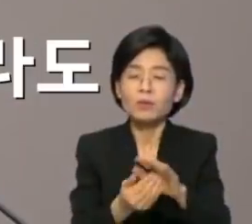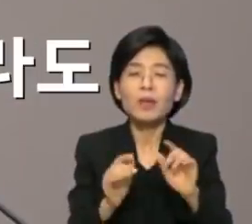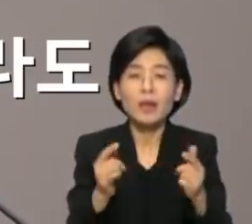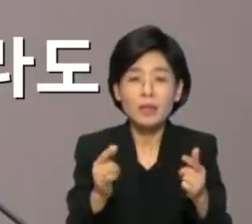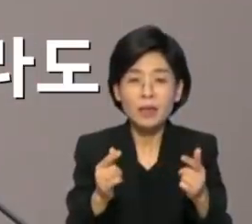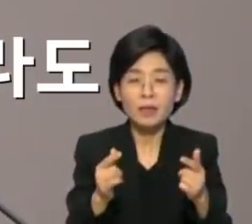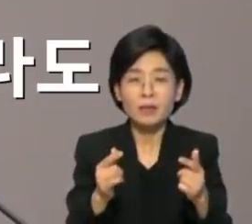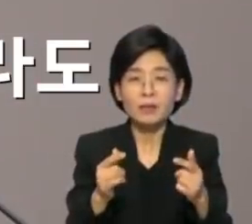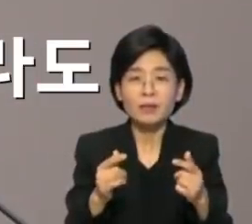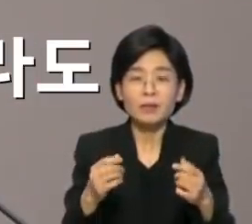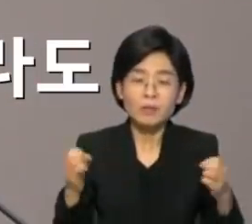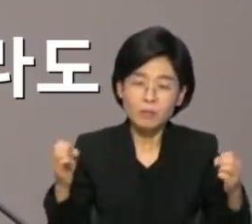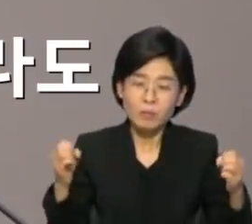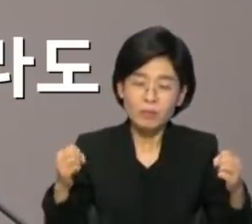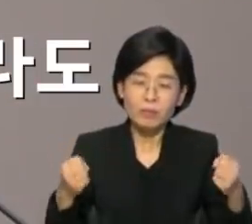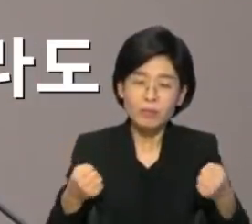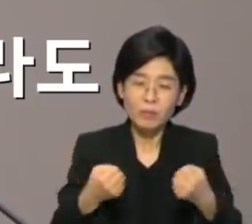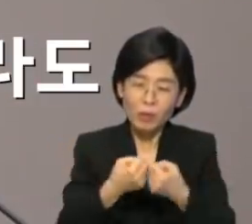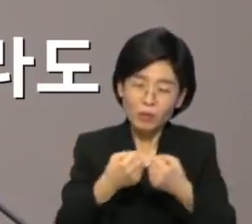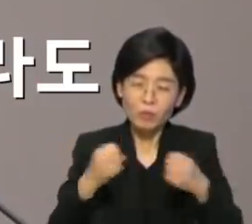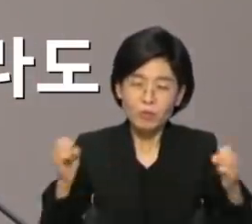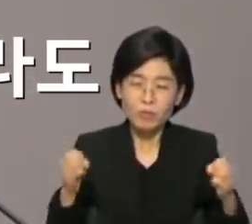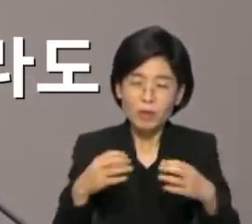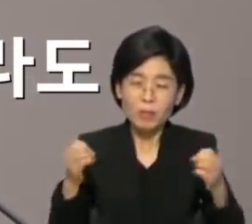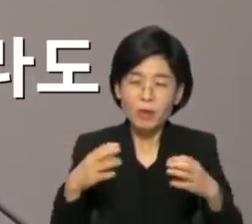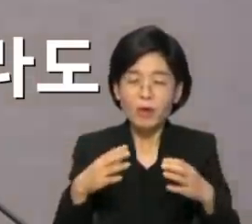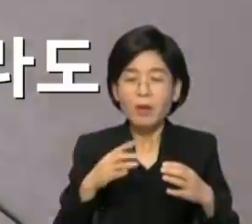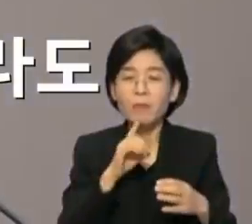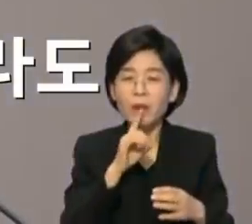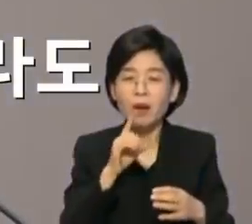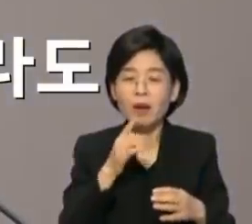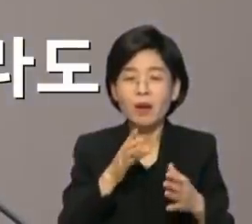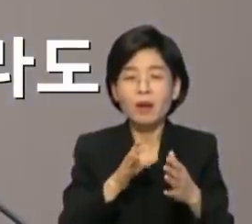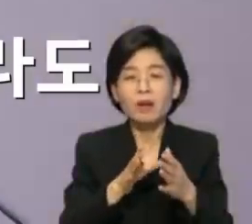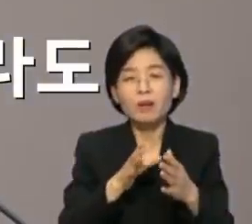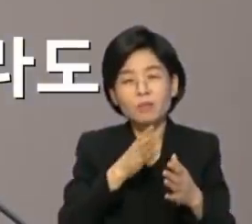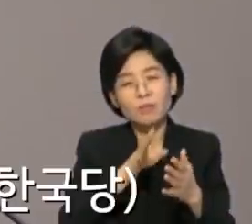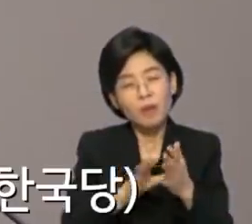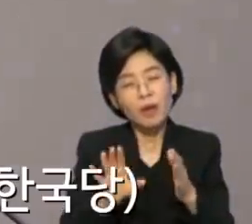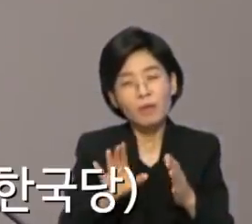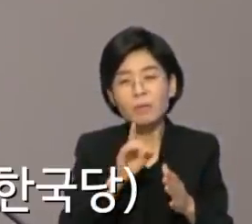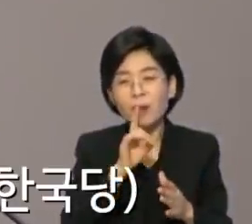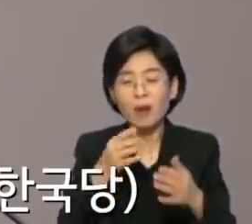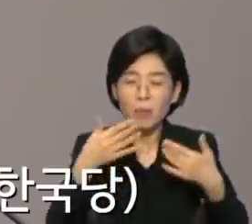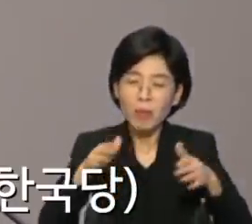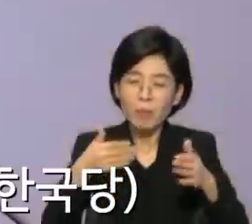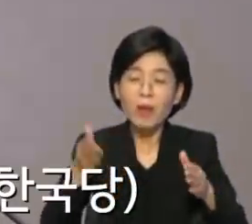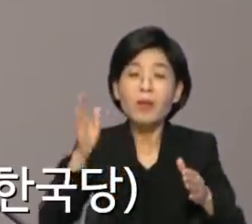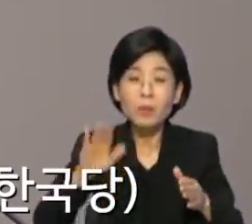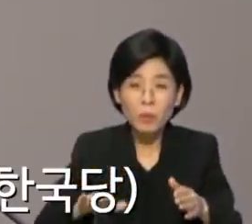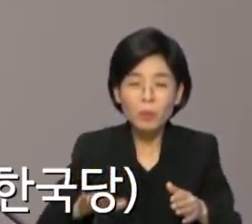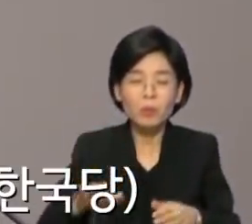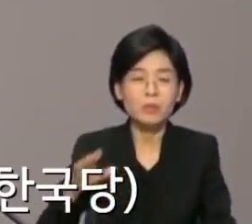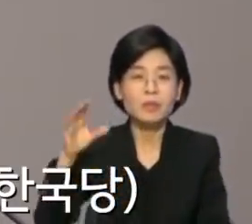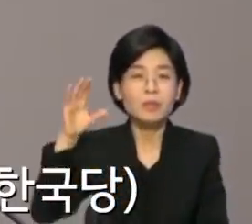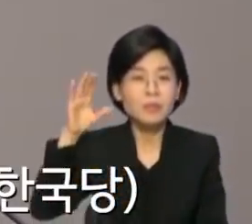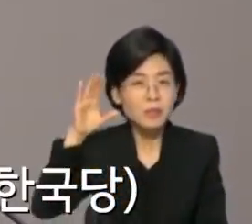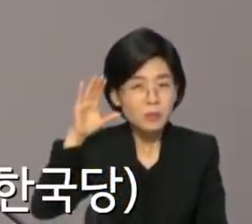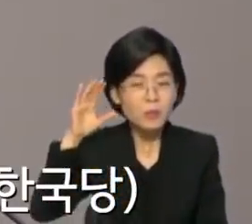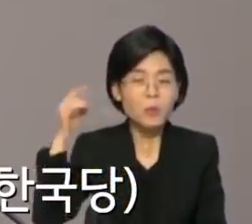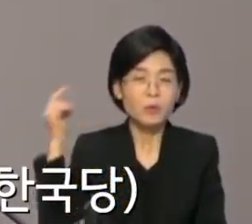그런 속에서 아무리 말이 안 되는 소리라도 경청해서 듣고 그 속에서